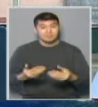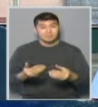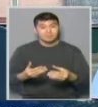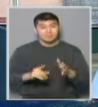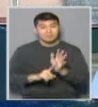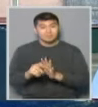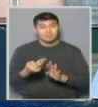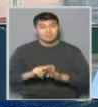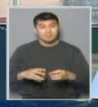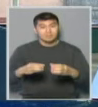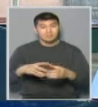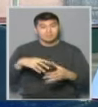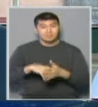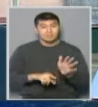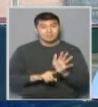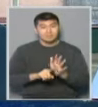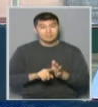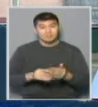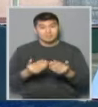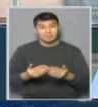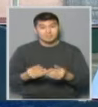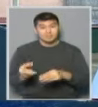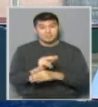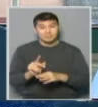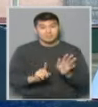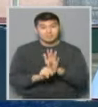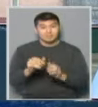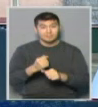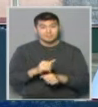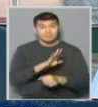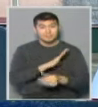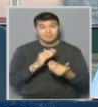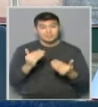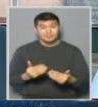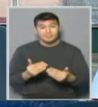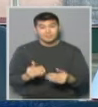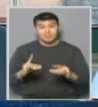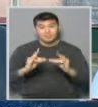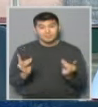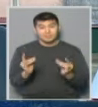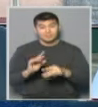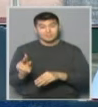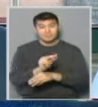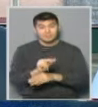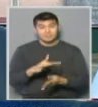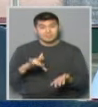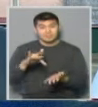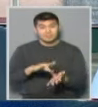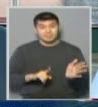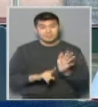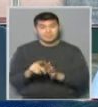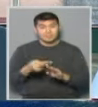мостта, мостта деформационный шов кетіп қалған. Мост қыстың ішінде ойнамайды, ортасында балшық